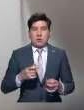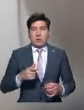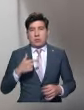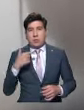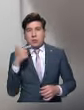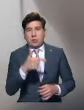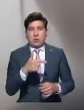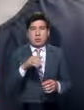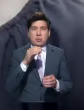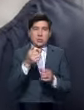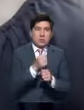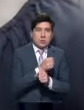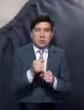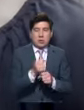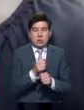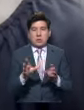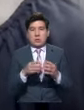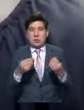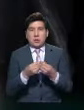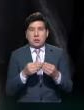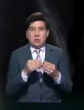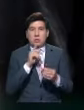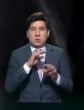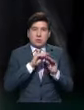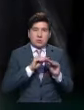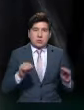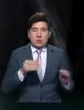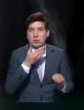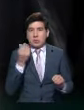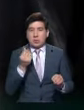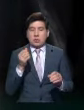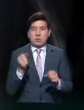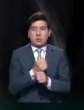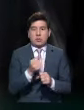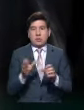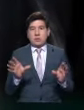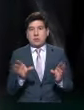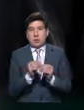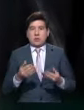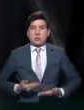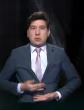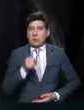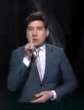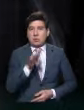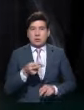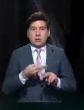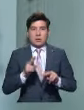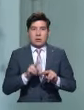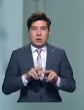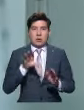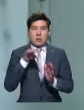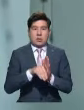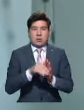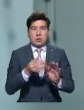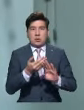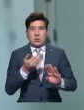бейберекет, сабап, отбасының берекесін ғашыратындар бала шағасымен бірге тұра алмайды. Бұл шаңырақты шайқалтуға емес, жазатайым жағдайлардың алдын